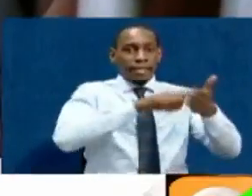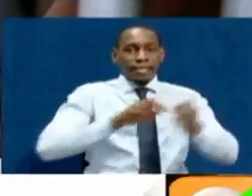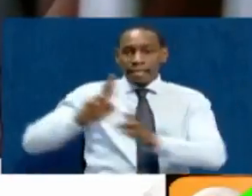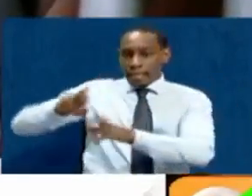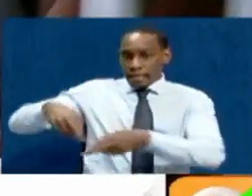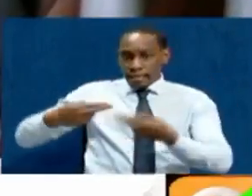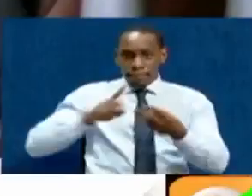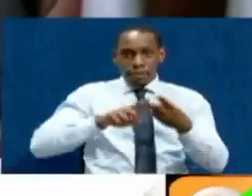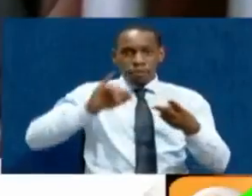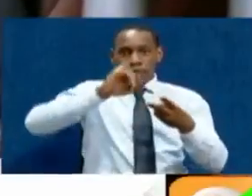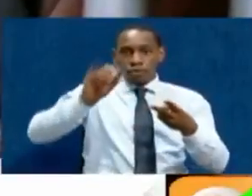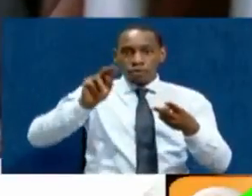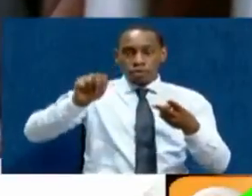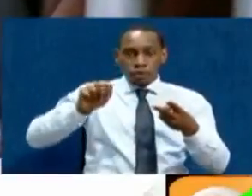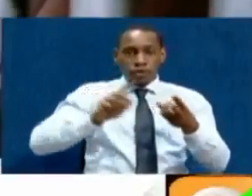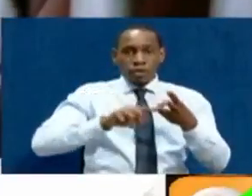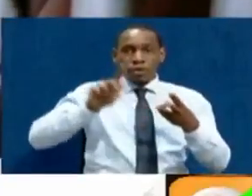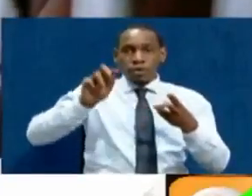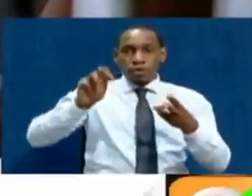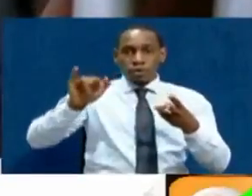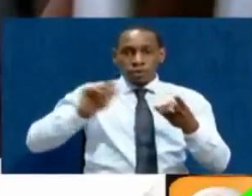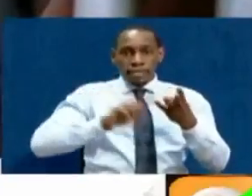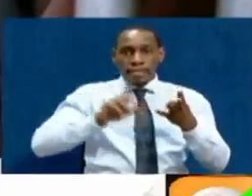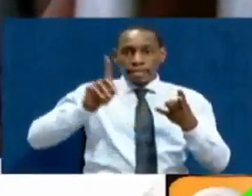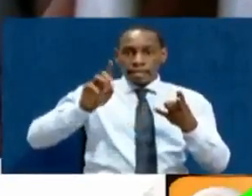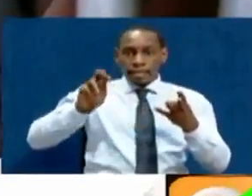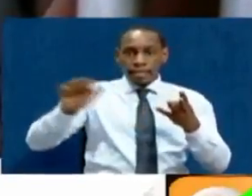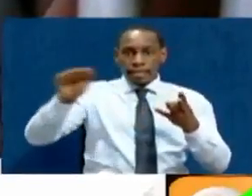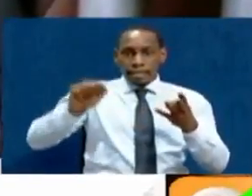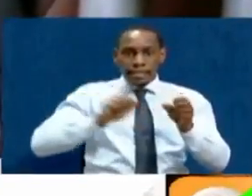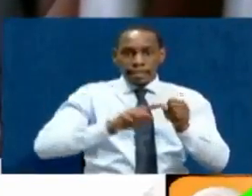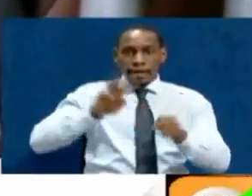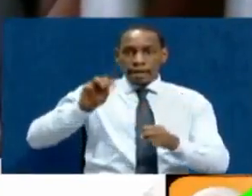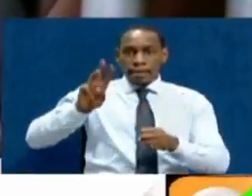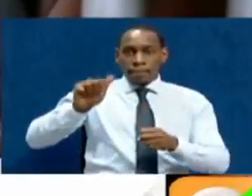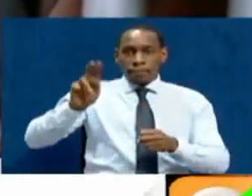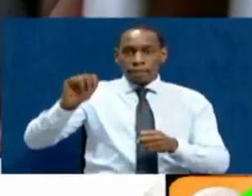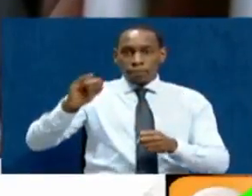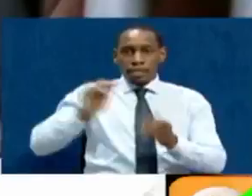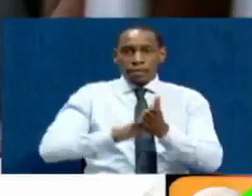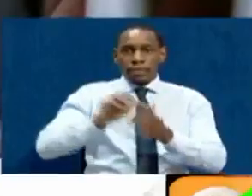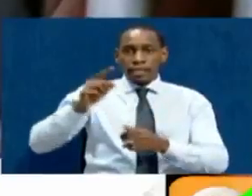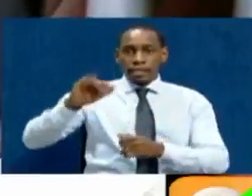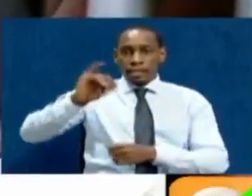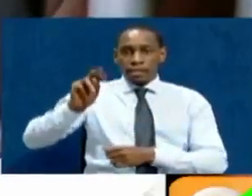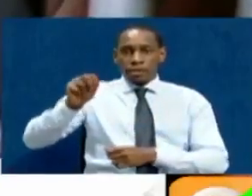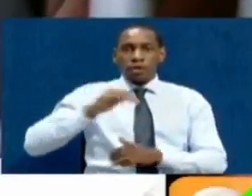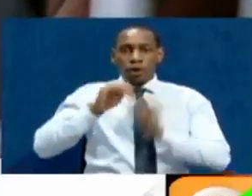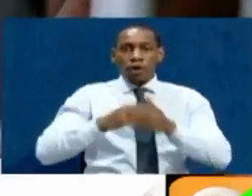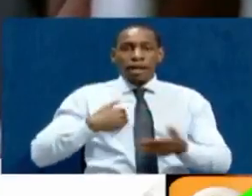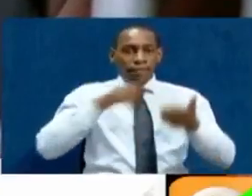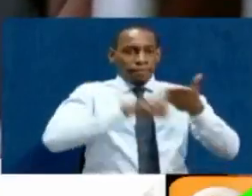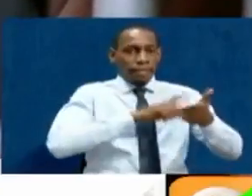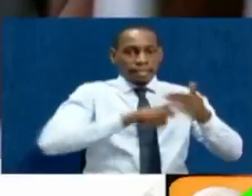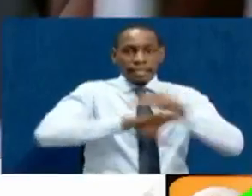ya ubakaji, John Irungu, Tony Makori, Dennis Maina, Francis Mwangi na John Mwangi, wote wanaokabiliwa na